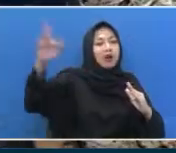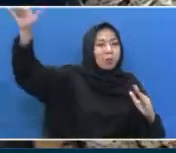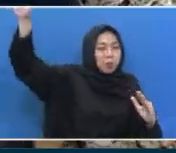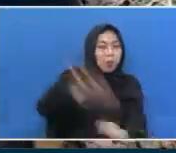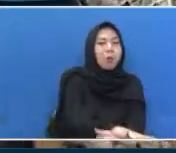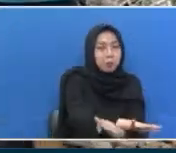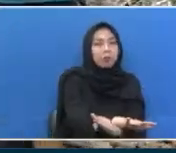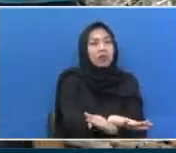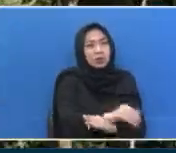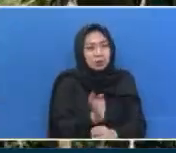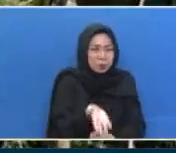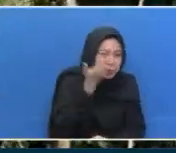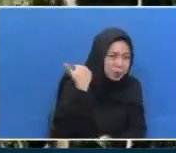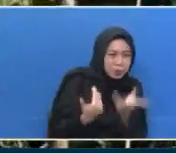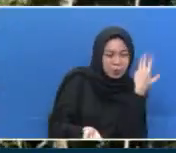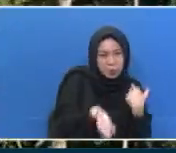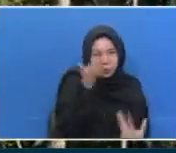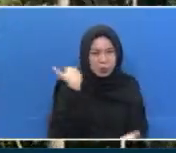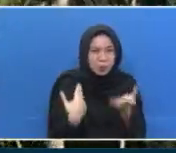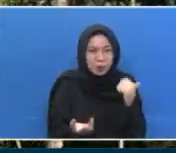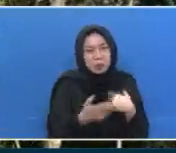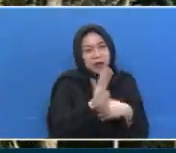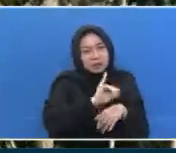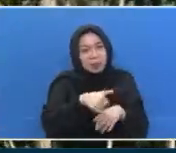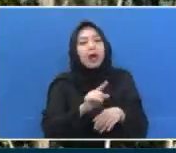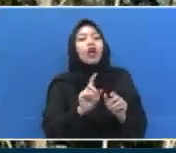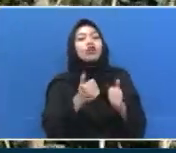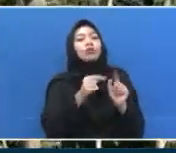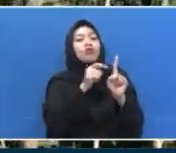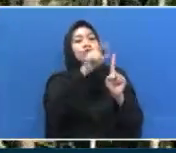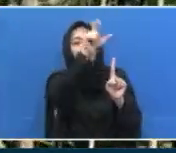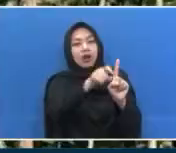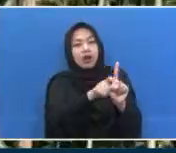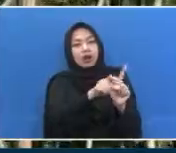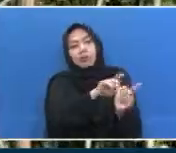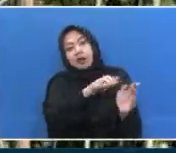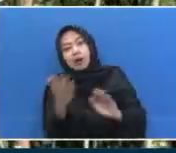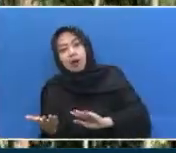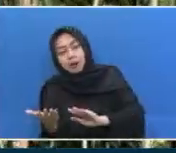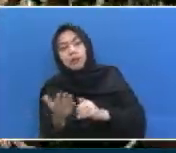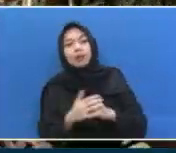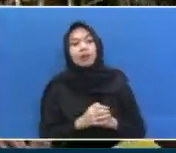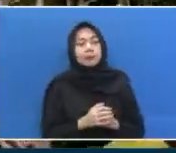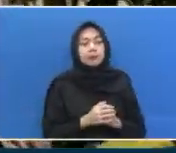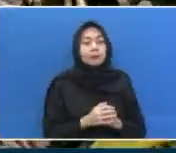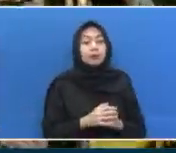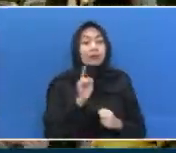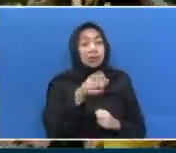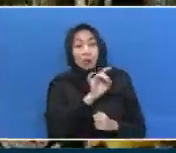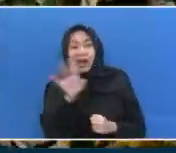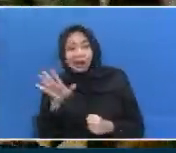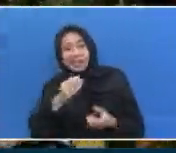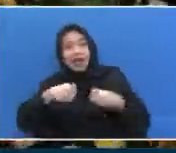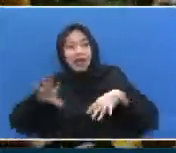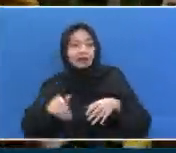setelah dilakukan proses pencarian selama 4 jam 1 korban longsor ditemukan dalam kondisi meninggal dunia sementara